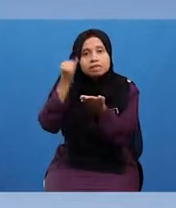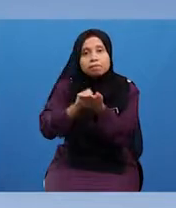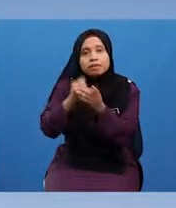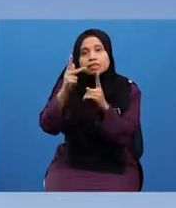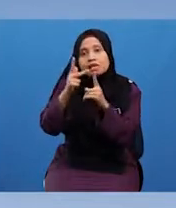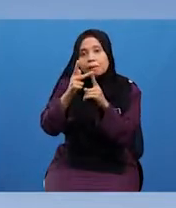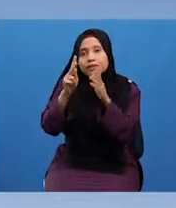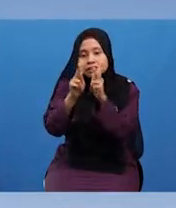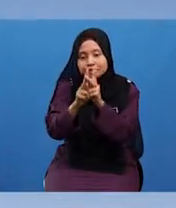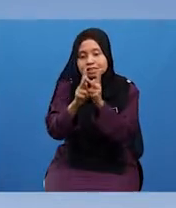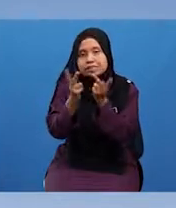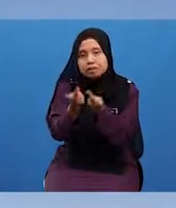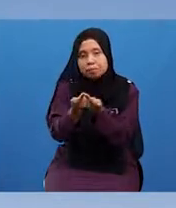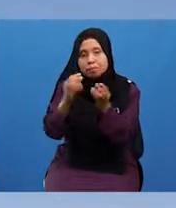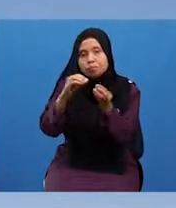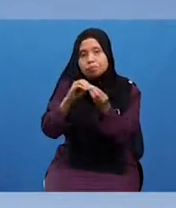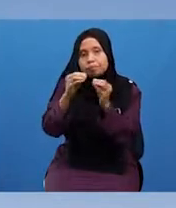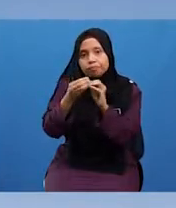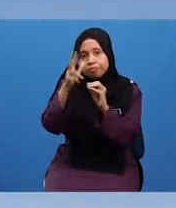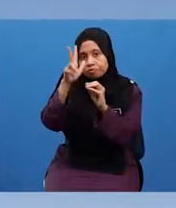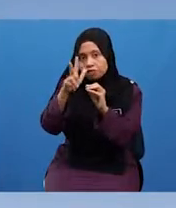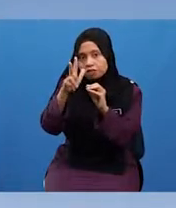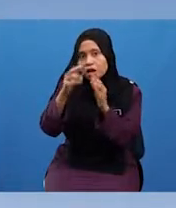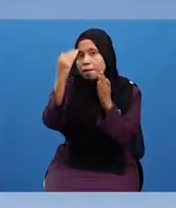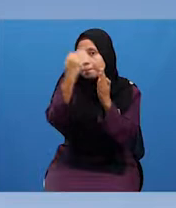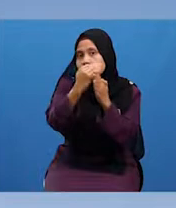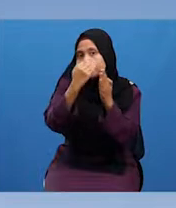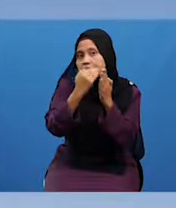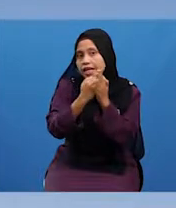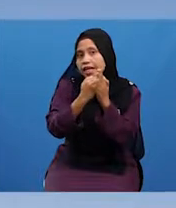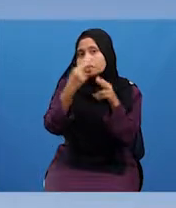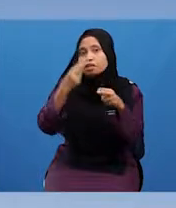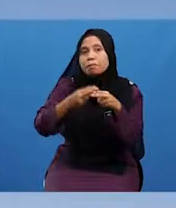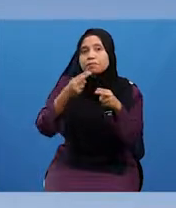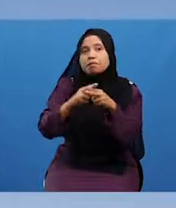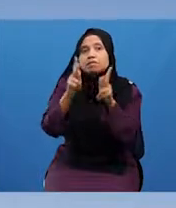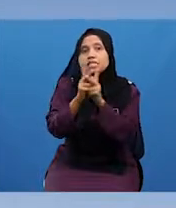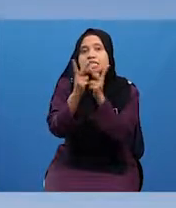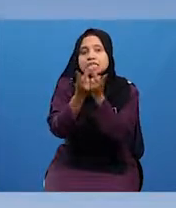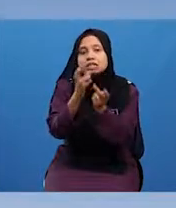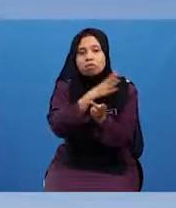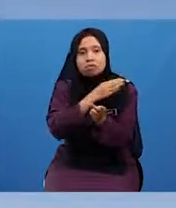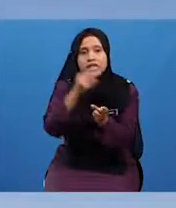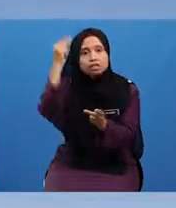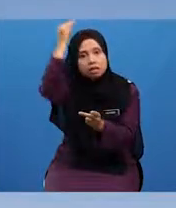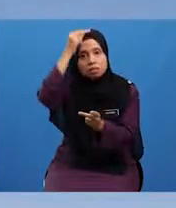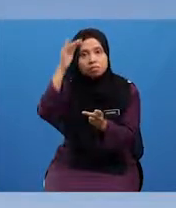kitab. Ketiga, menyenaraikan nama-nama kitab dan nabi yang